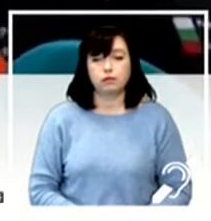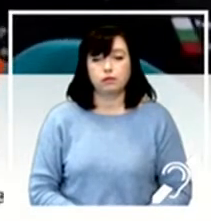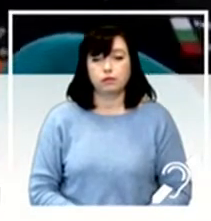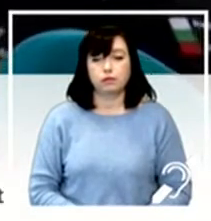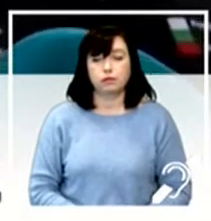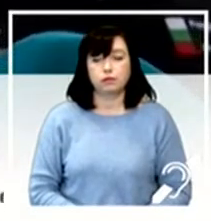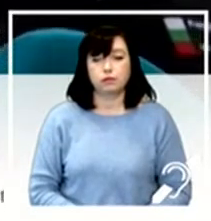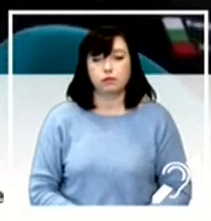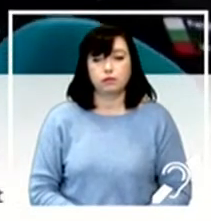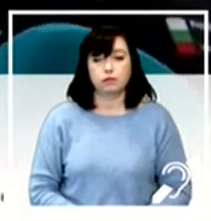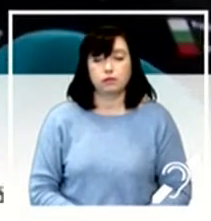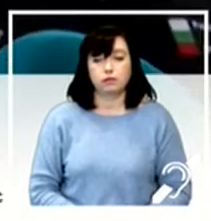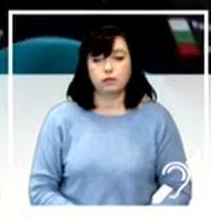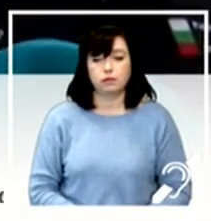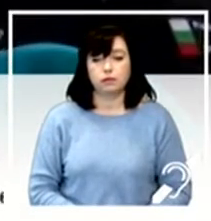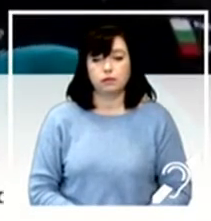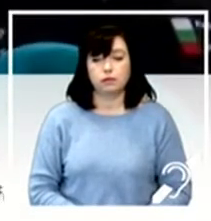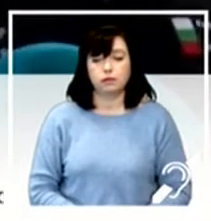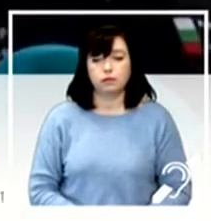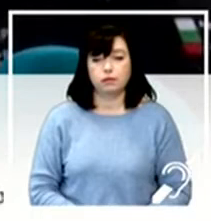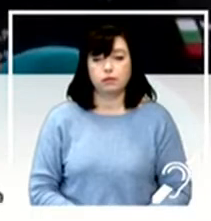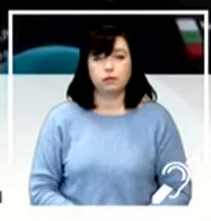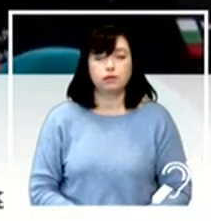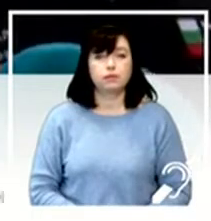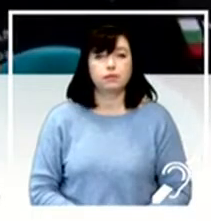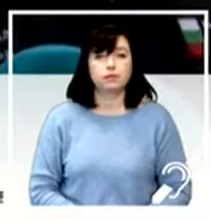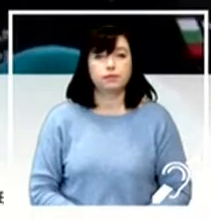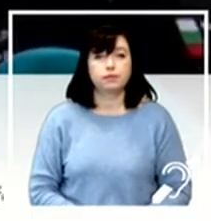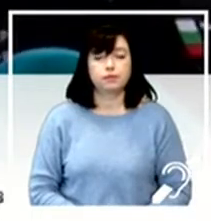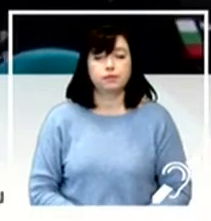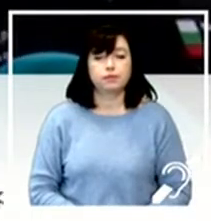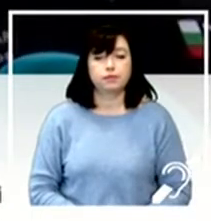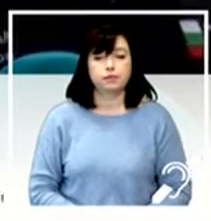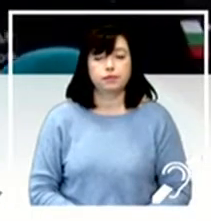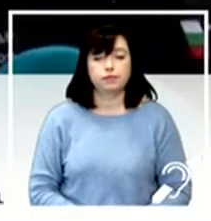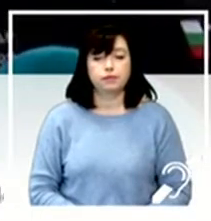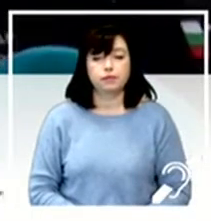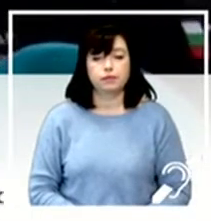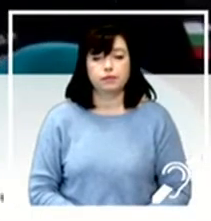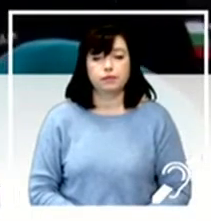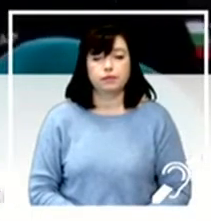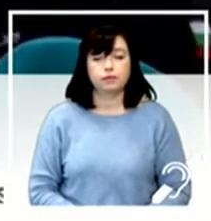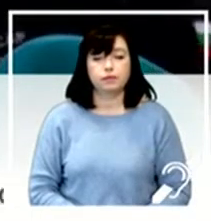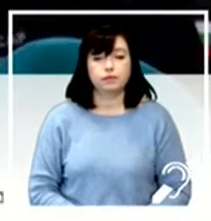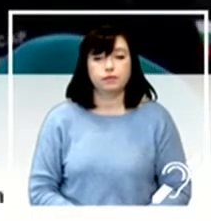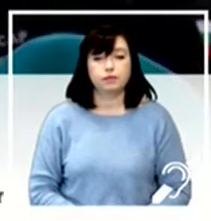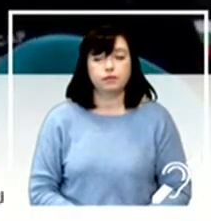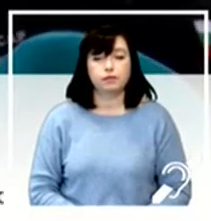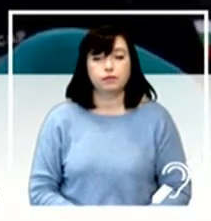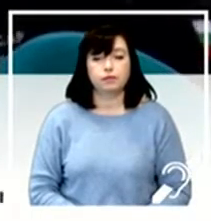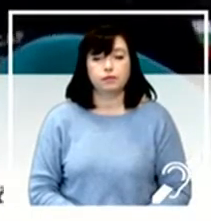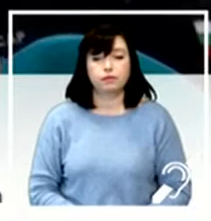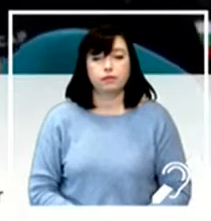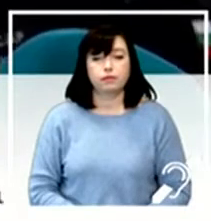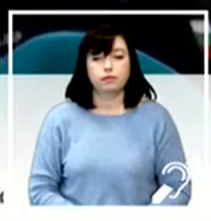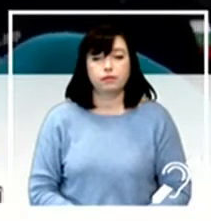на огнестрелно оръжие, от тук нататък ние ще отговорим с необходимата сила на тази агресия и ви уверявам, че